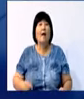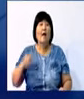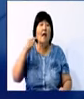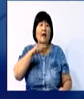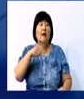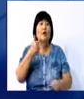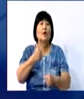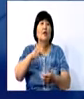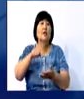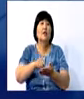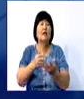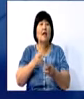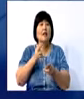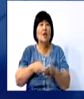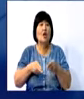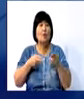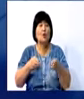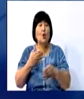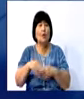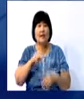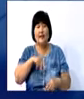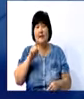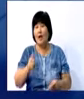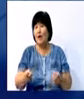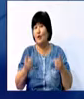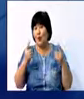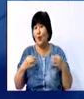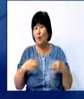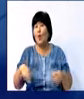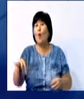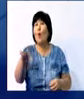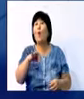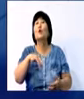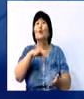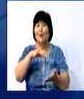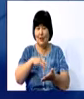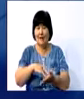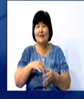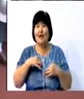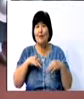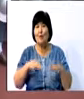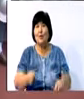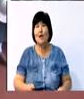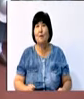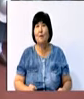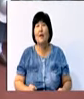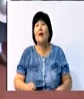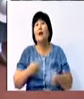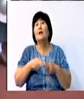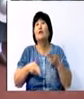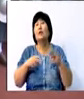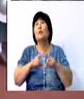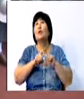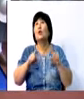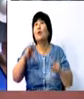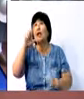Экономиканың күре тамыры саналатын темір жол саласы қызметкерлерінің төл мерекесі облыс орталығында да аталып өтті. Темір жол кешені